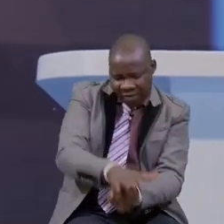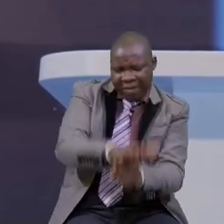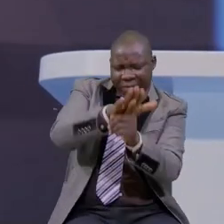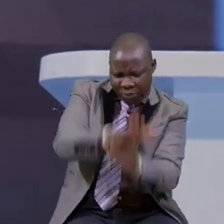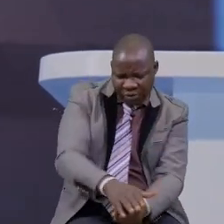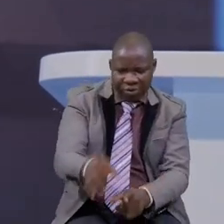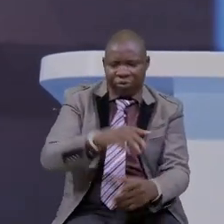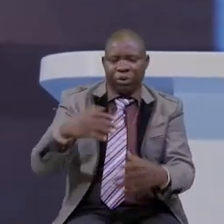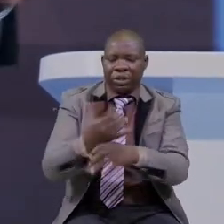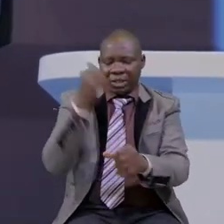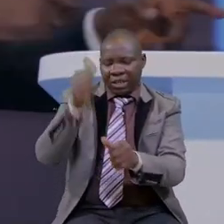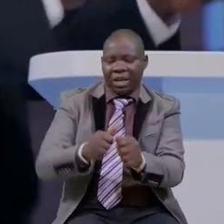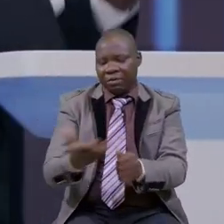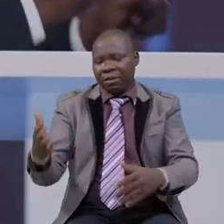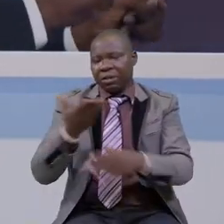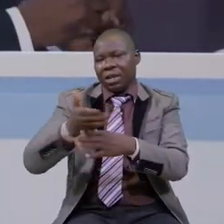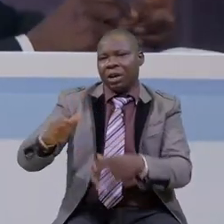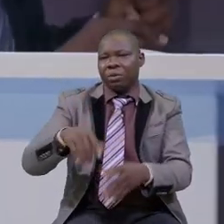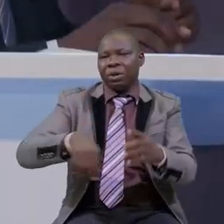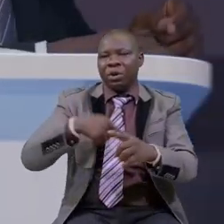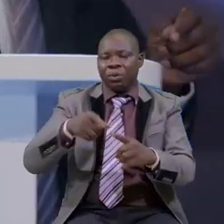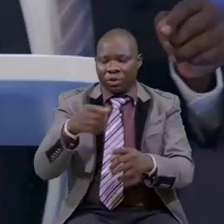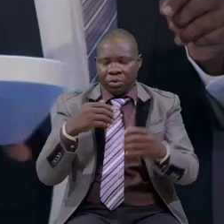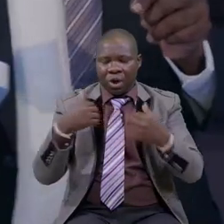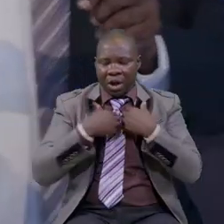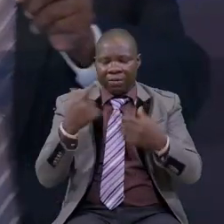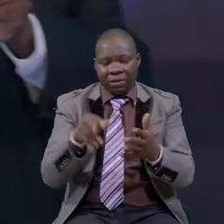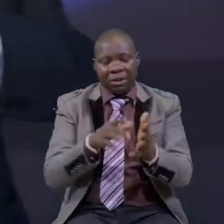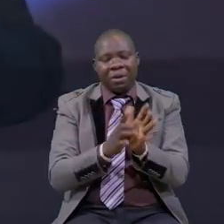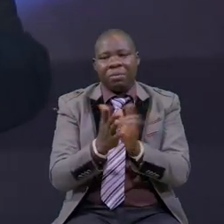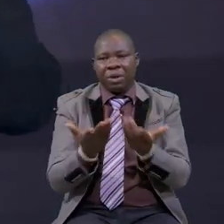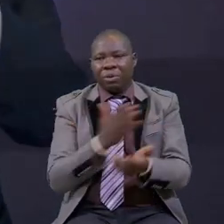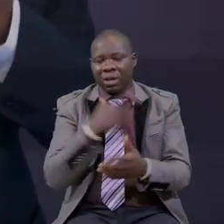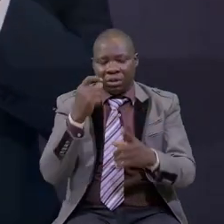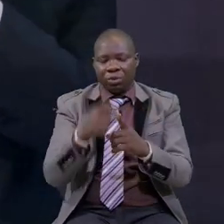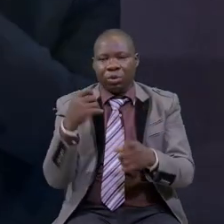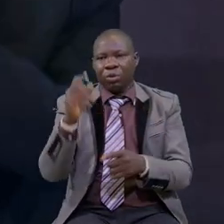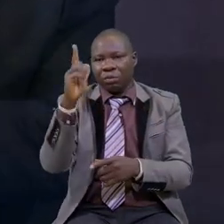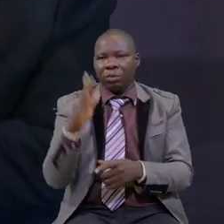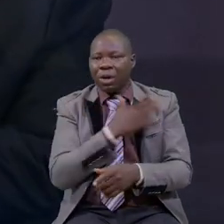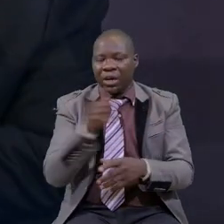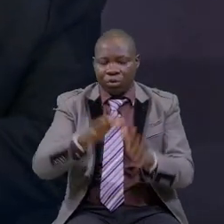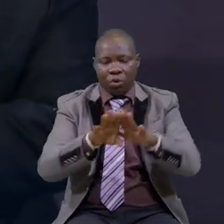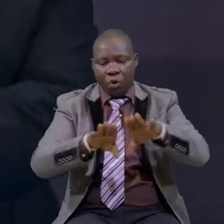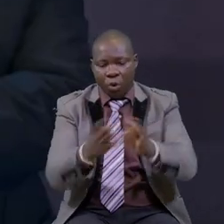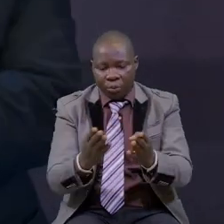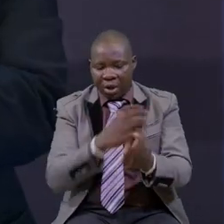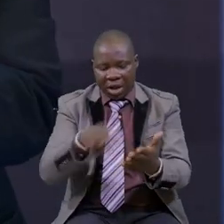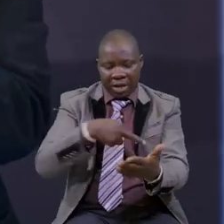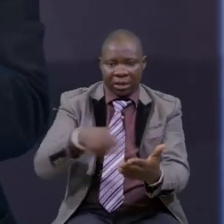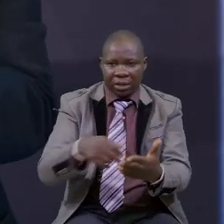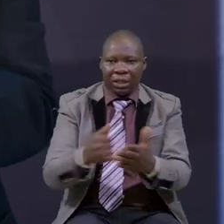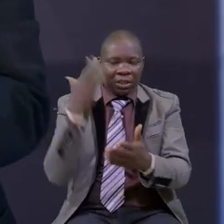vous oppriment, ôter tout. Quand vous avez la Bible et la parole de Dieu, et vous ouvrez et vous